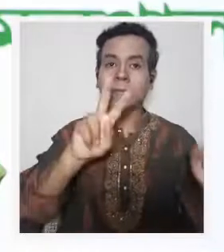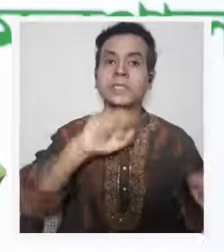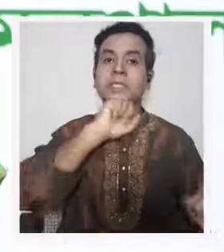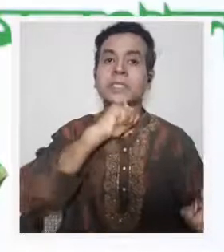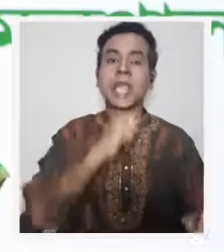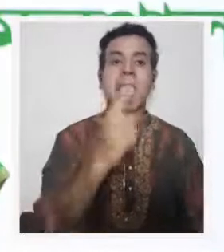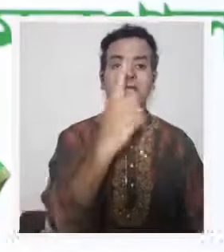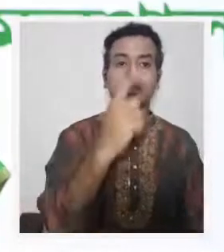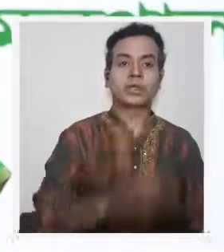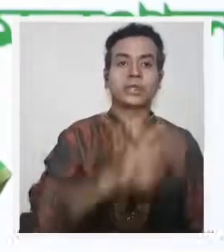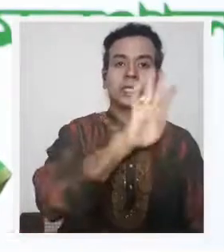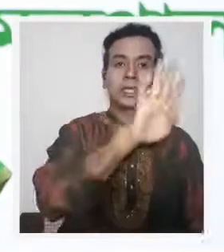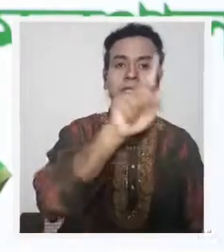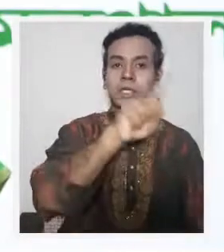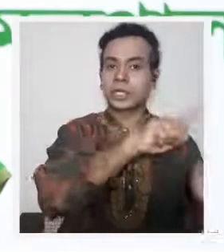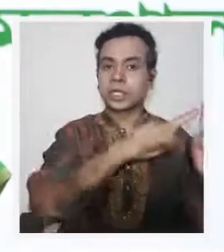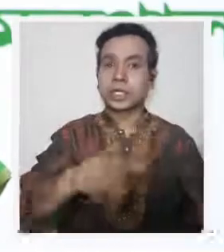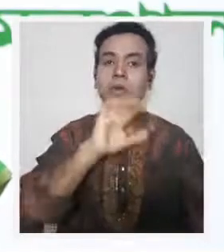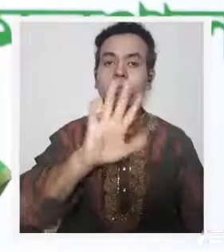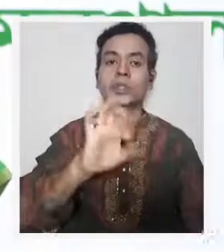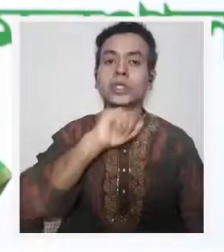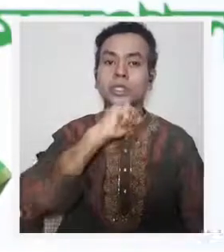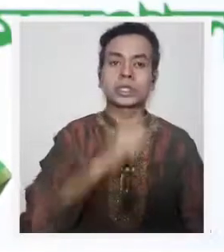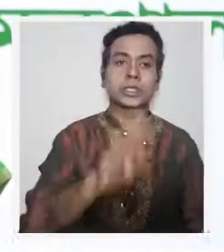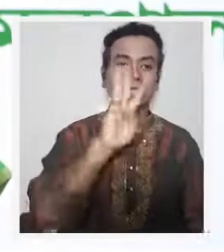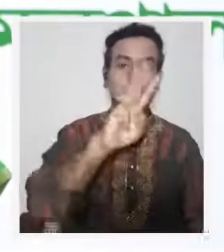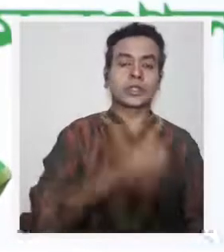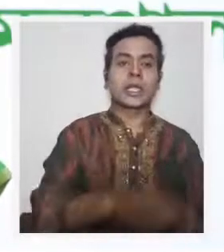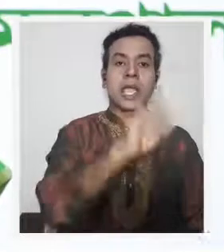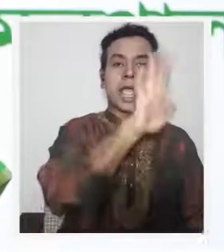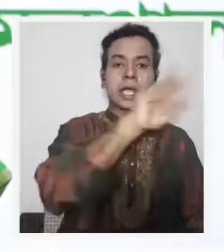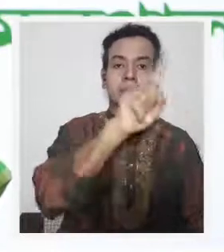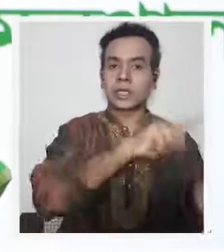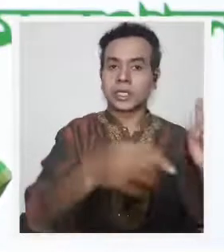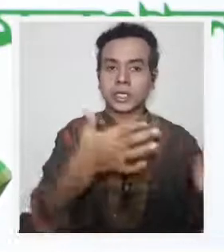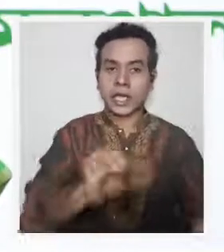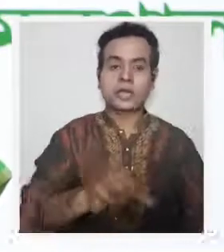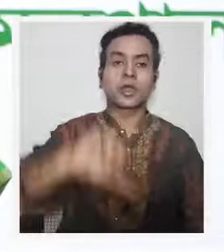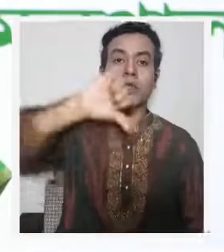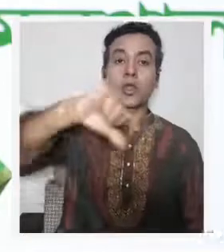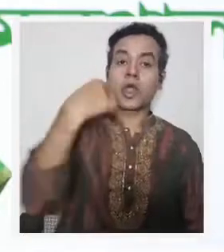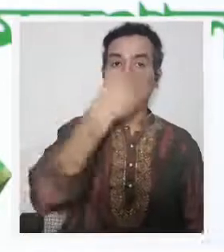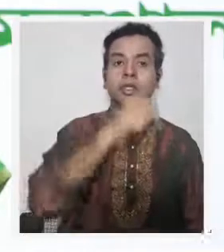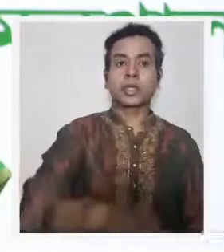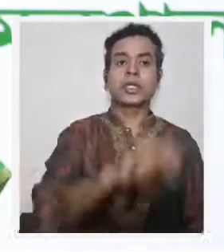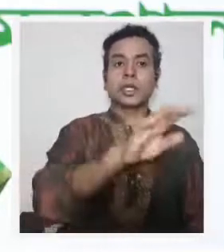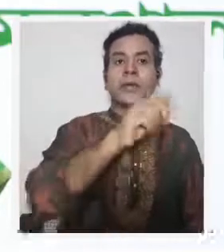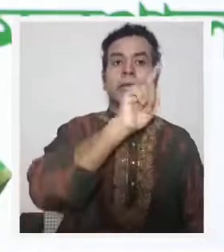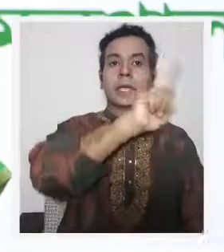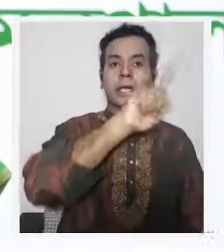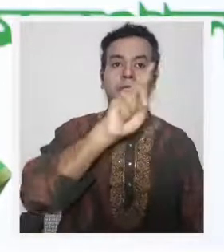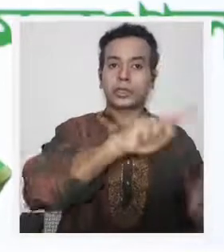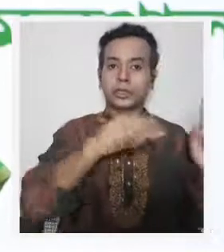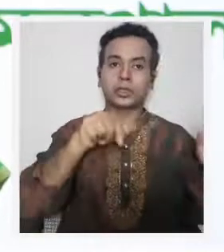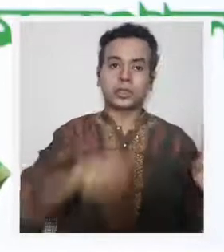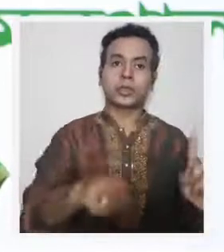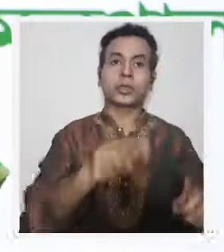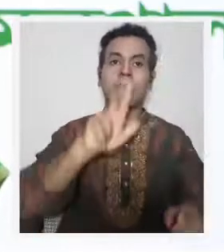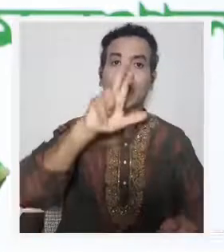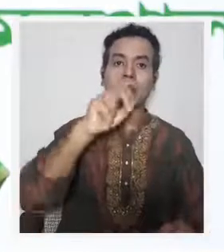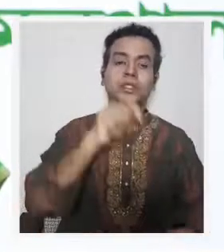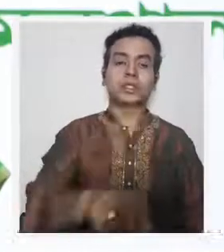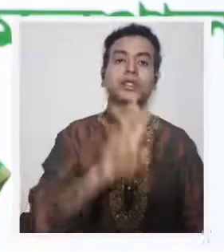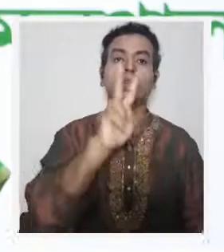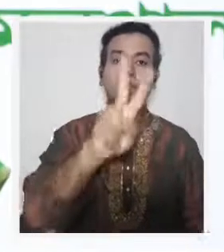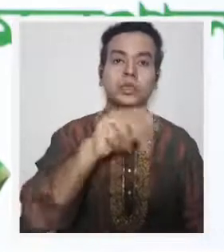ডিভিশনে 1 জন। বয়স বিশ্লেষণে 11 থেকে 20 1 জন, 41 থেকে 50 3 জন,